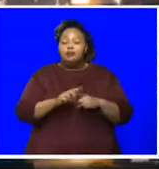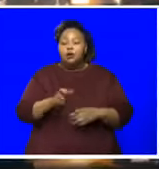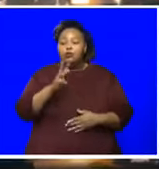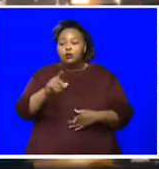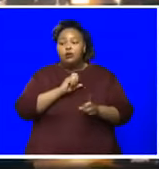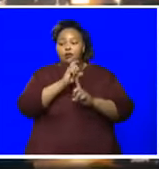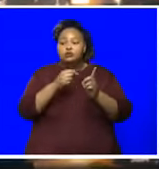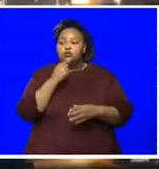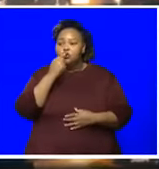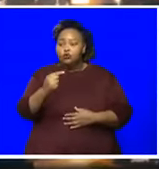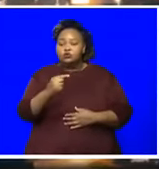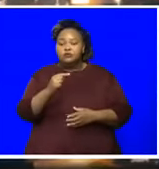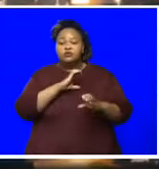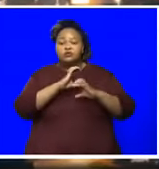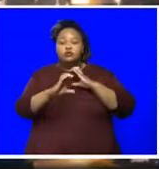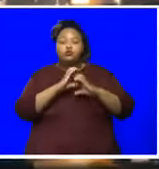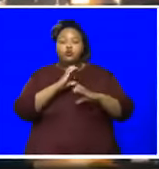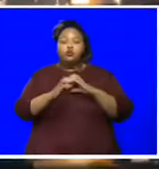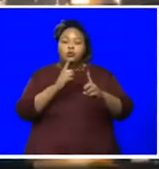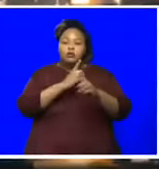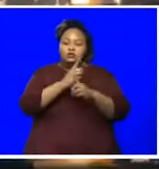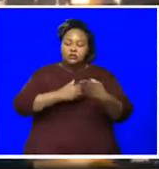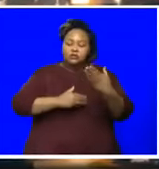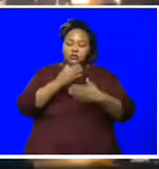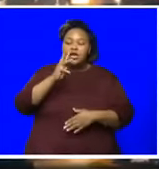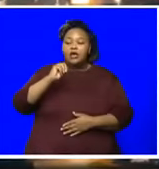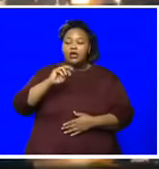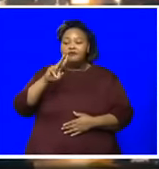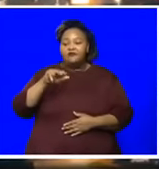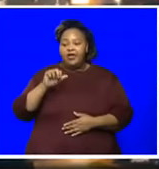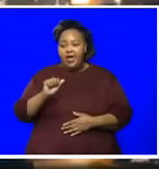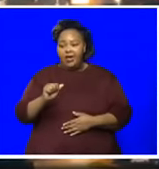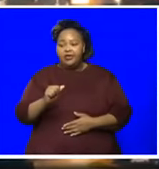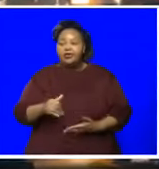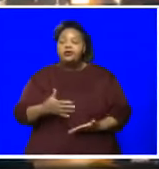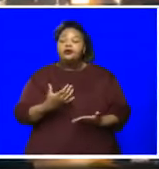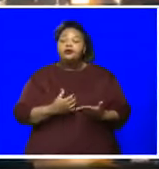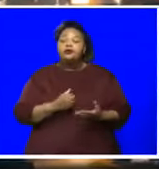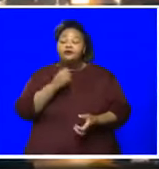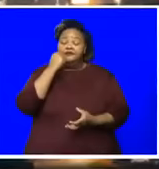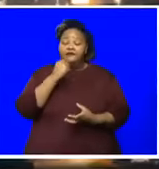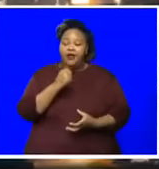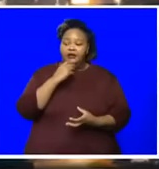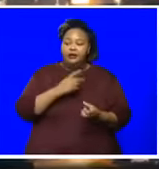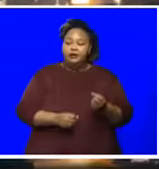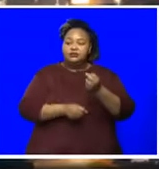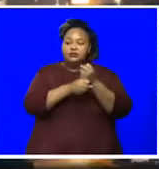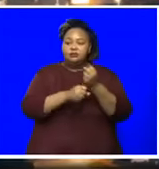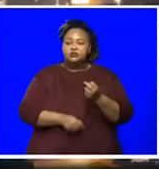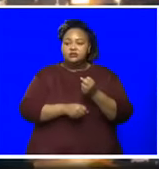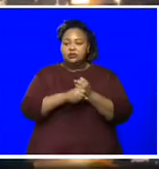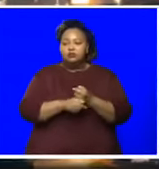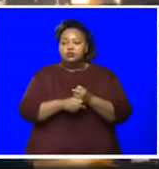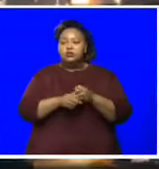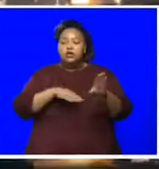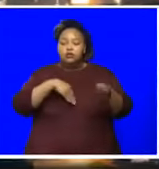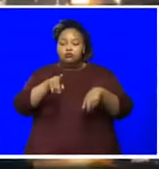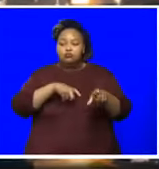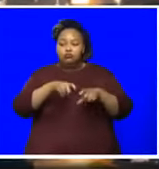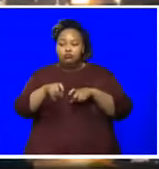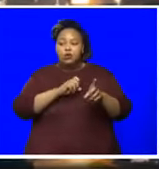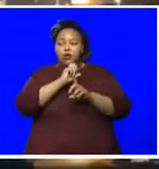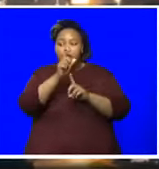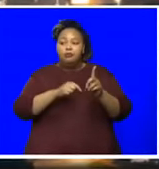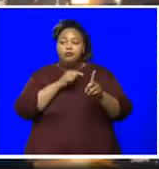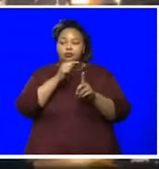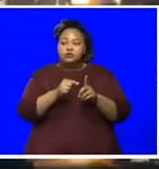nobesinciphethelo MVA Fund le basekela yona le midlalo ukuthi baphinze bayisekele. Bulunga bekakhuluma